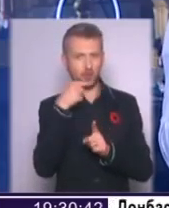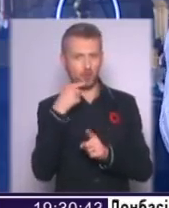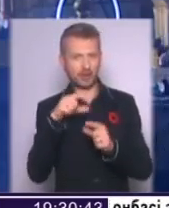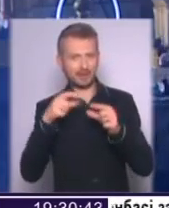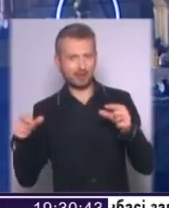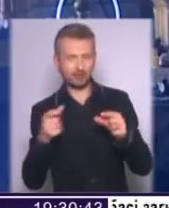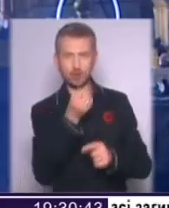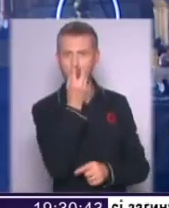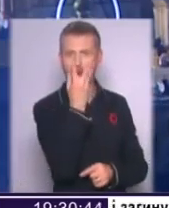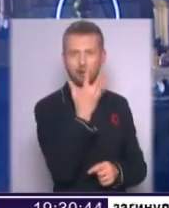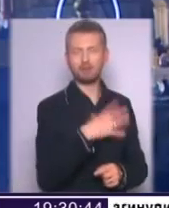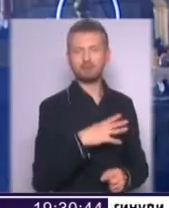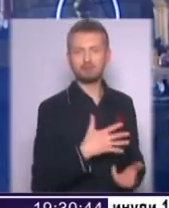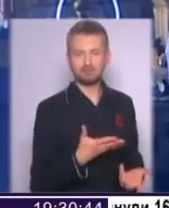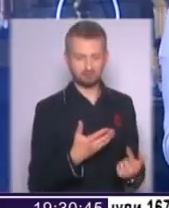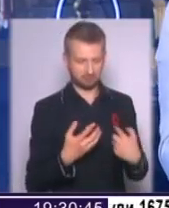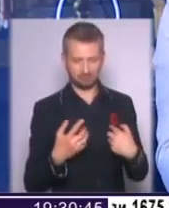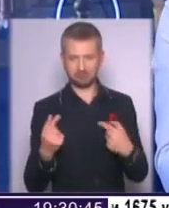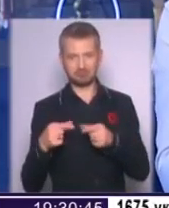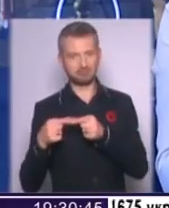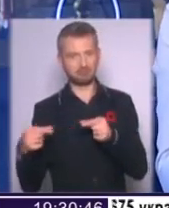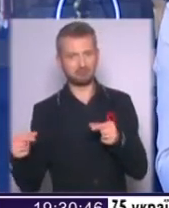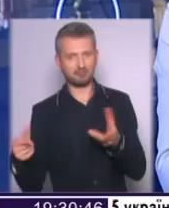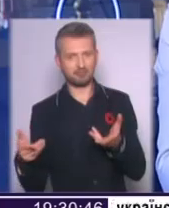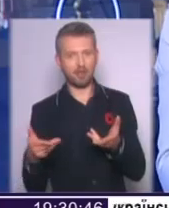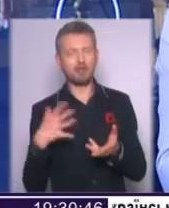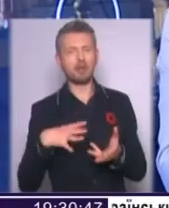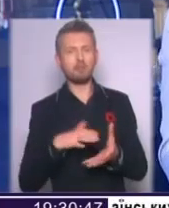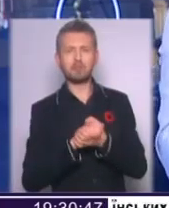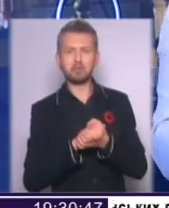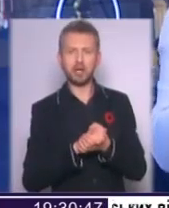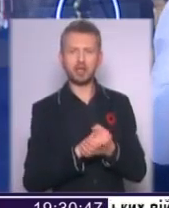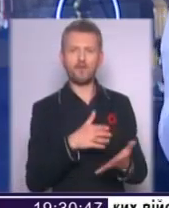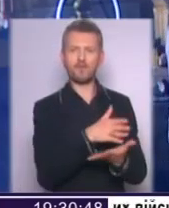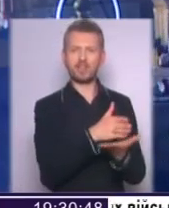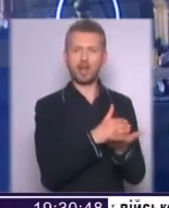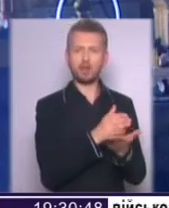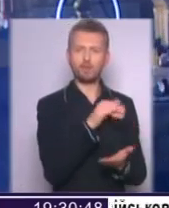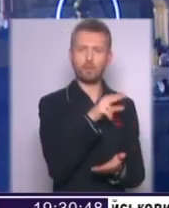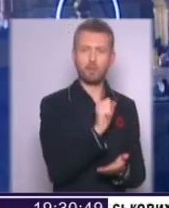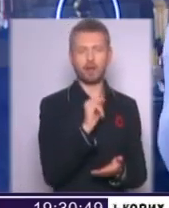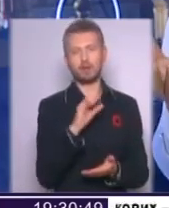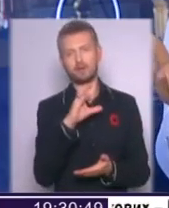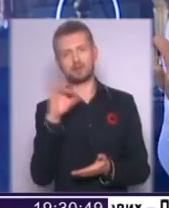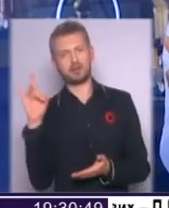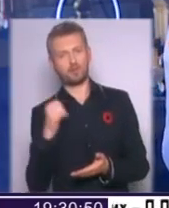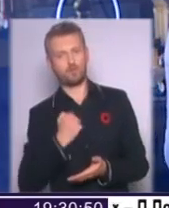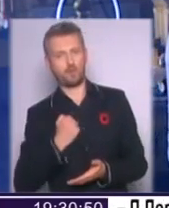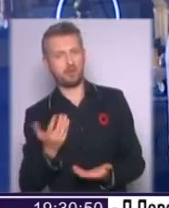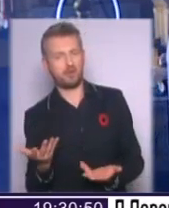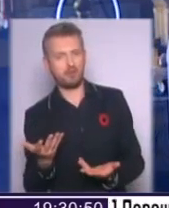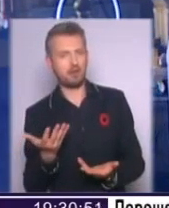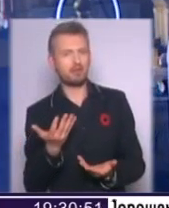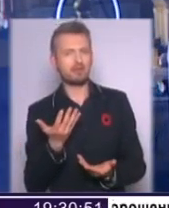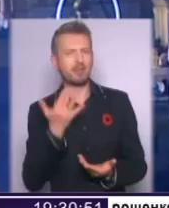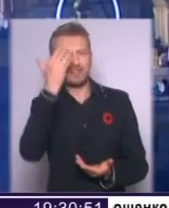їм примирення ветеранів УПА і колишніх радянських воїнів. От смисл, який в цьому, ну, щоб не